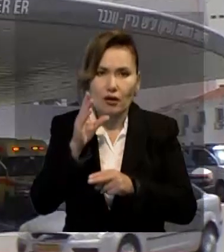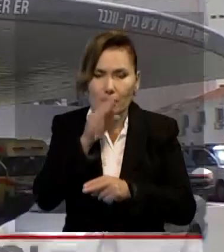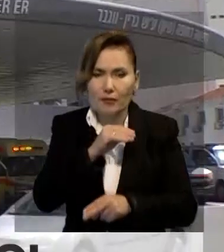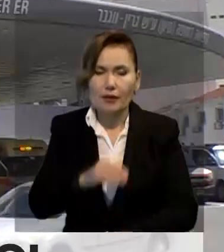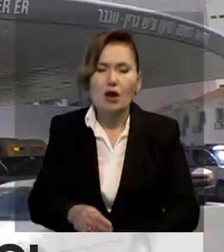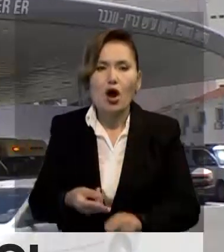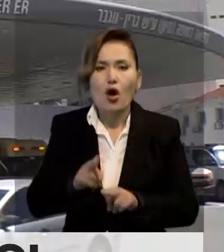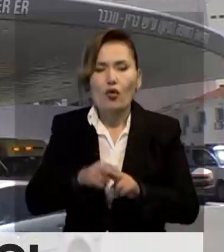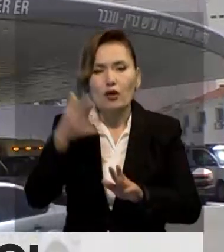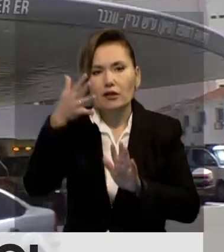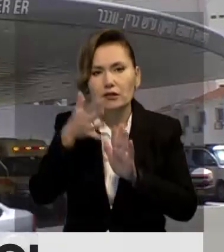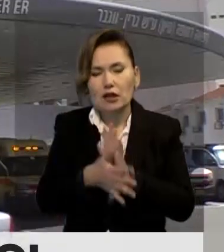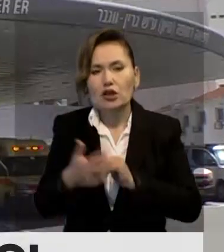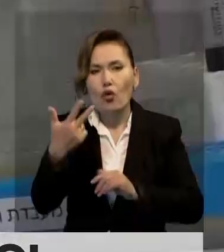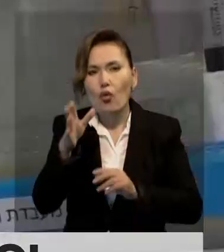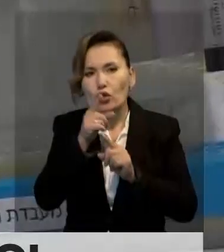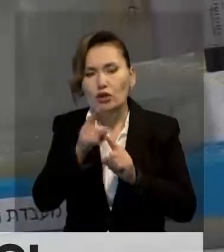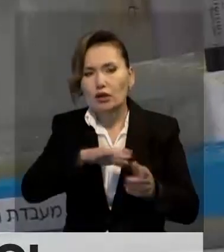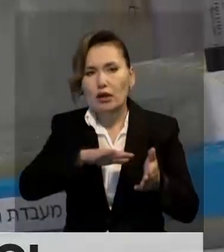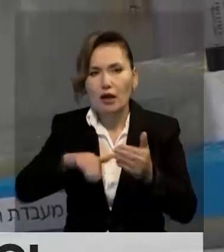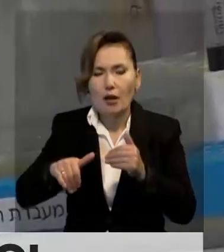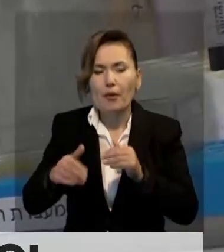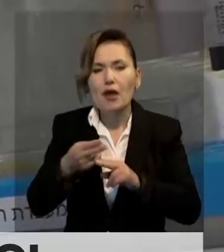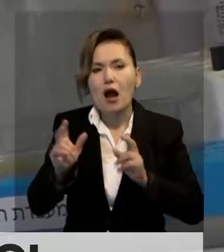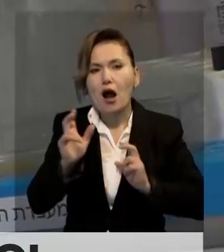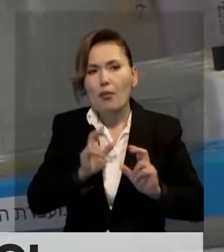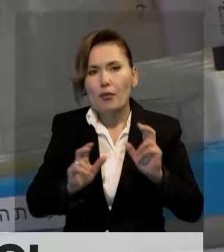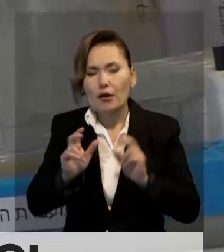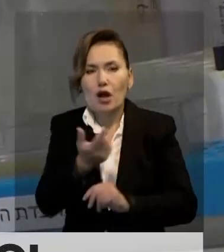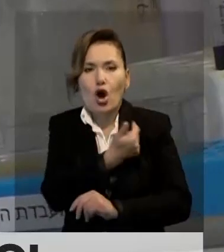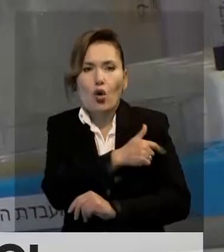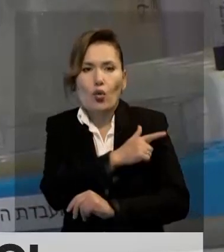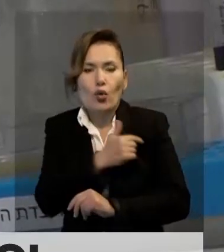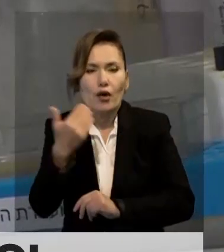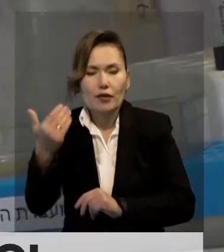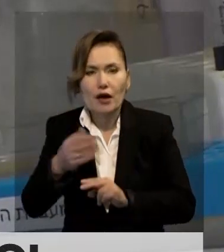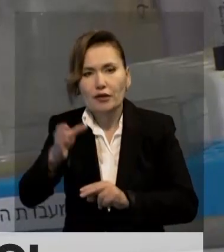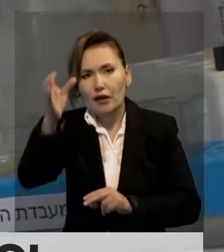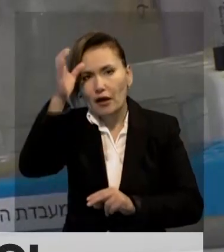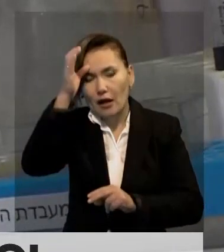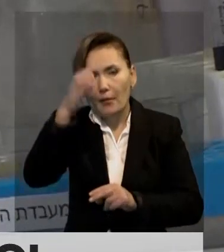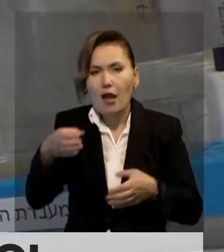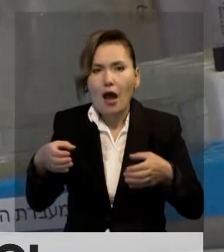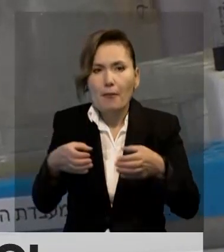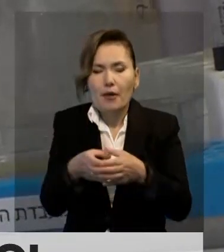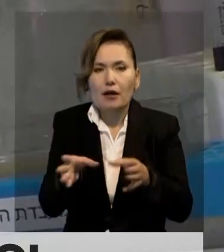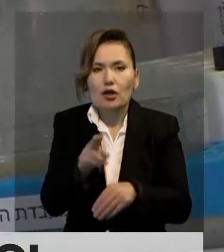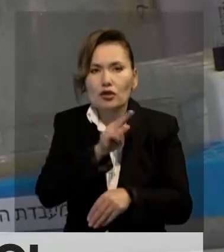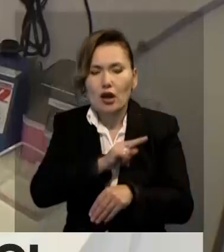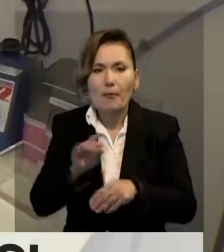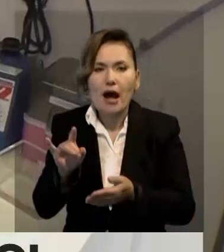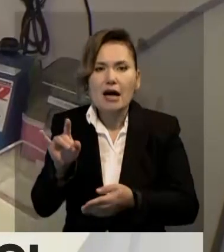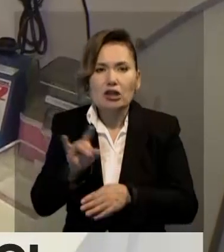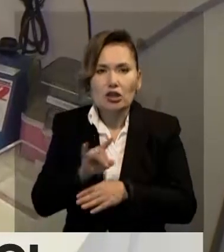Бұл зерттеулер 30 жыл бойы жүргізілді. Хайфадағы Рамбам клиникалық университеті және Технион университетінің ғалымдары тышқандарға